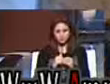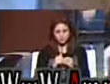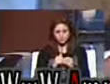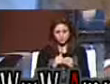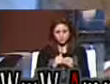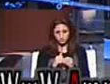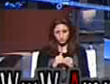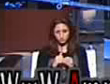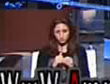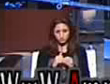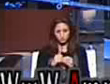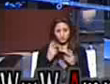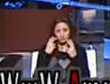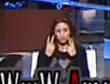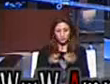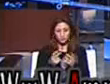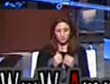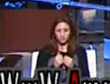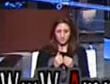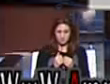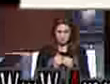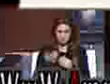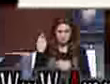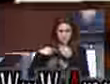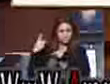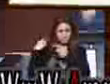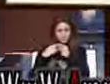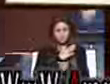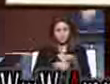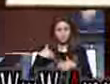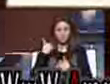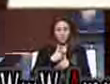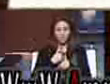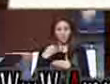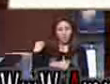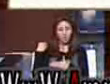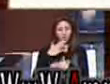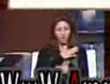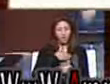هو احنا فعلا اخترنا زي ما حضرتك ذكرت كده من المحامي انه هو